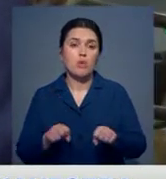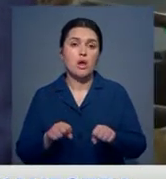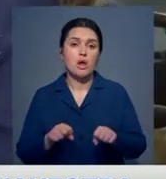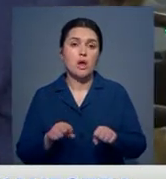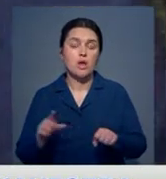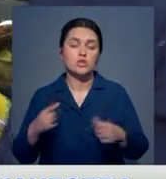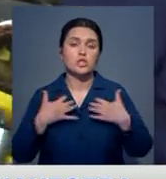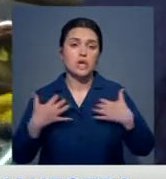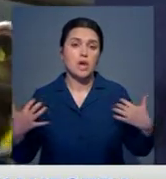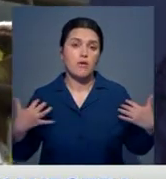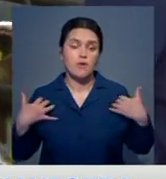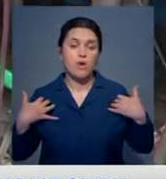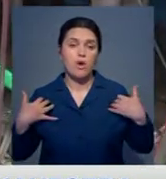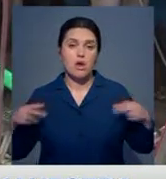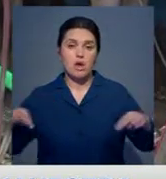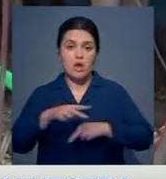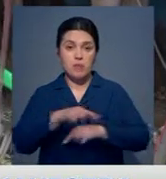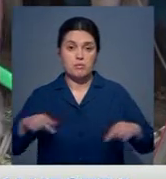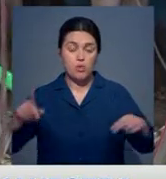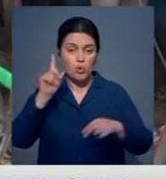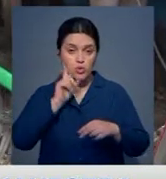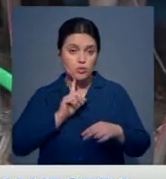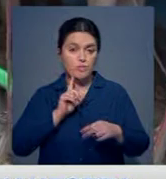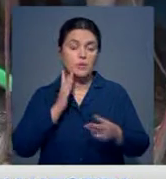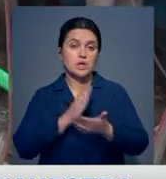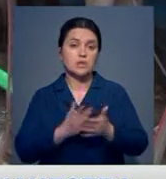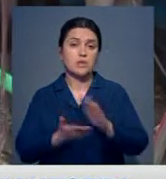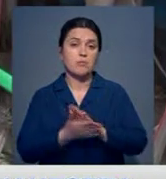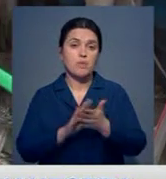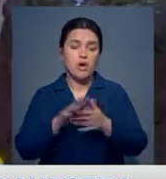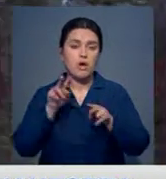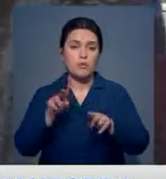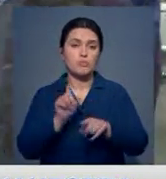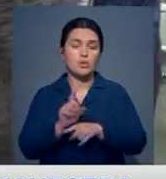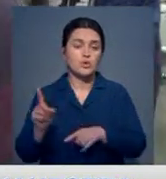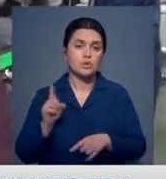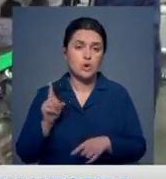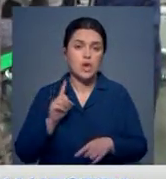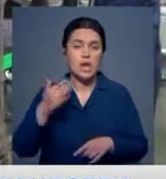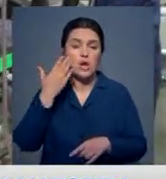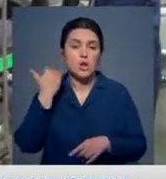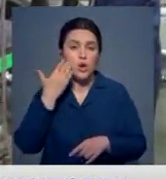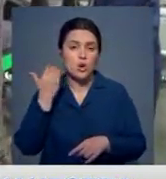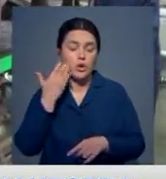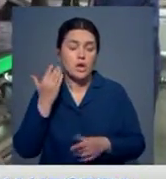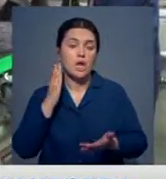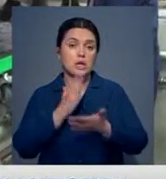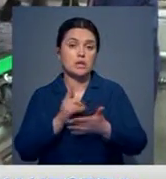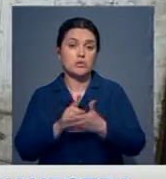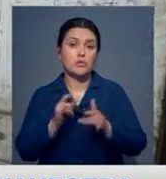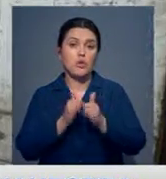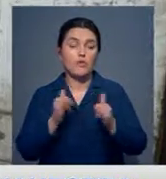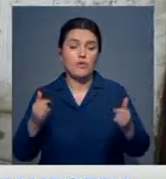передвижение животных и оптимальное их расположение, удобство наблюдения со стороны персонала и легкий доступ к вымени. Разводят скот в